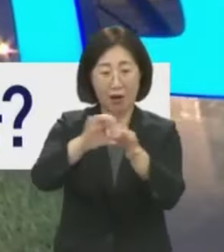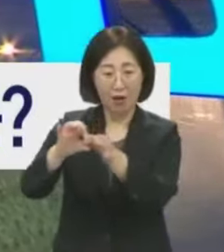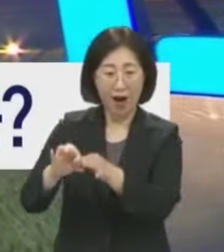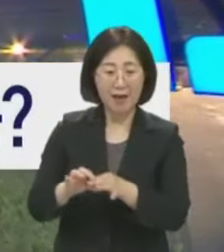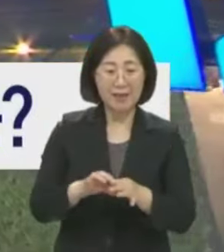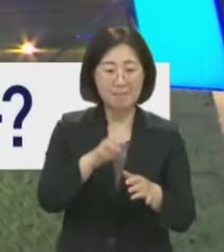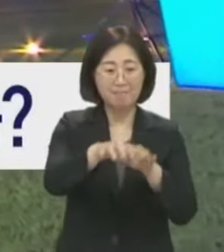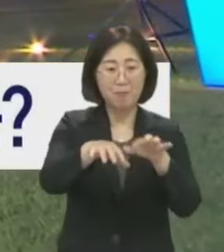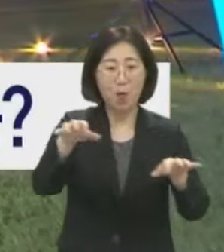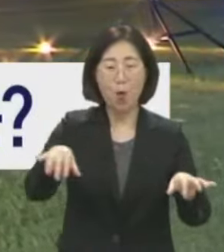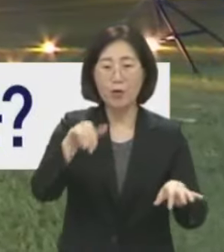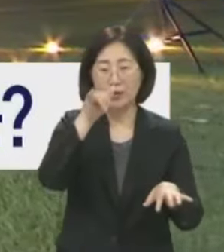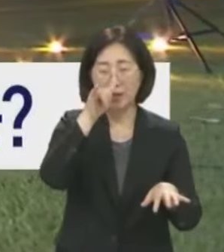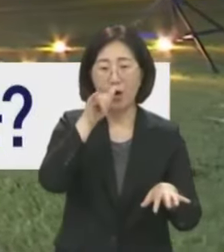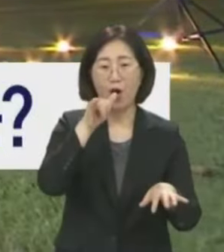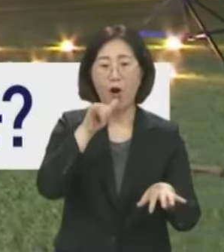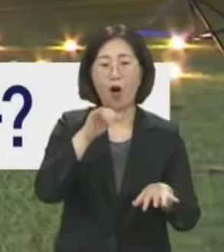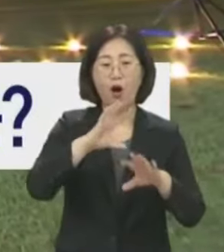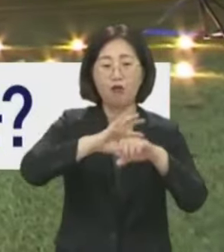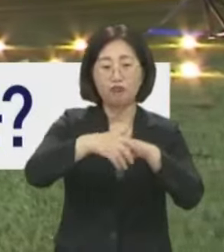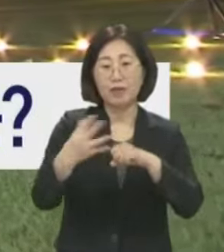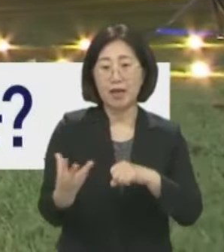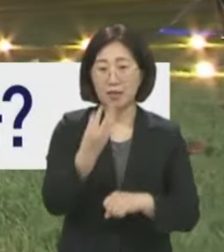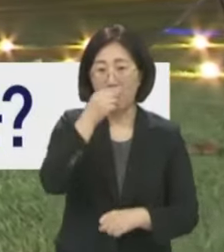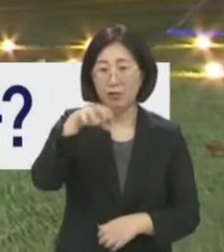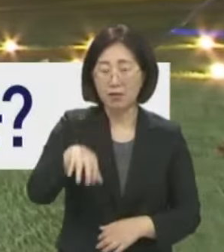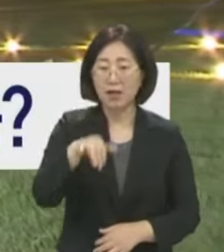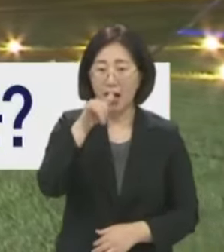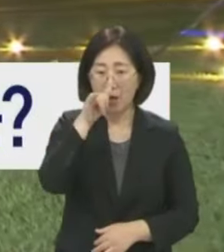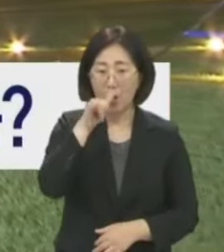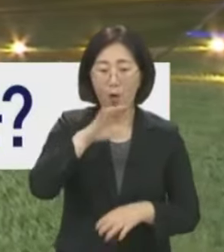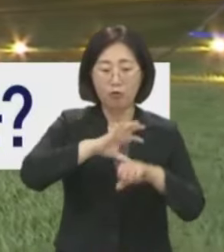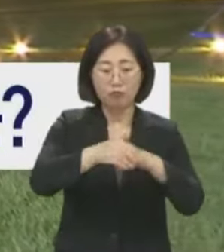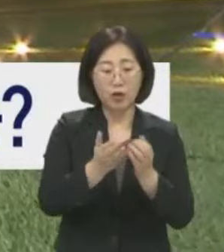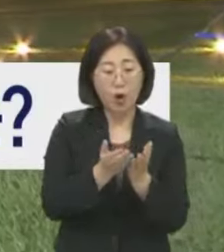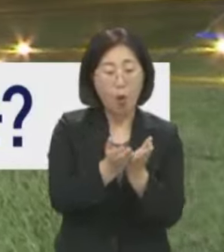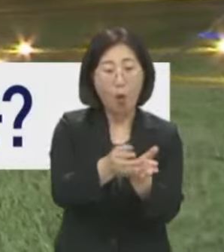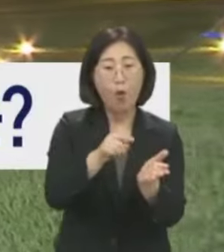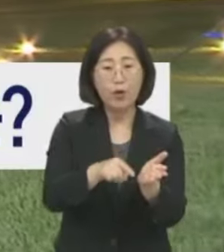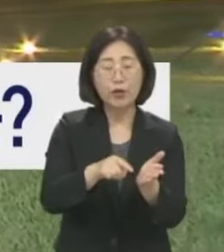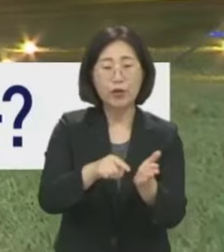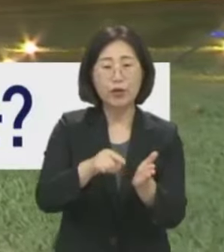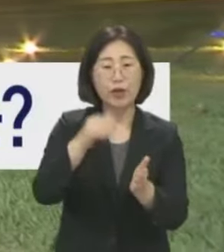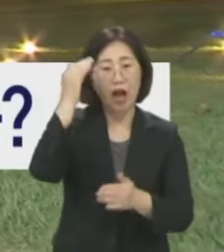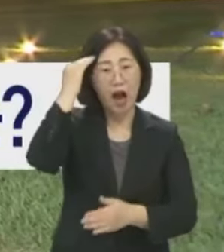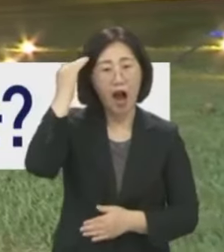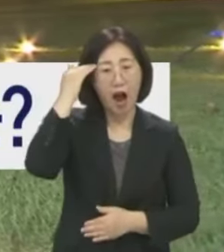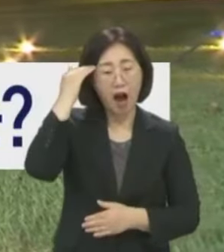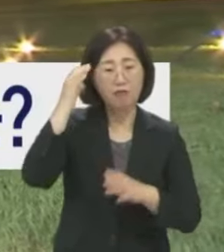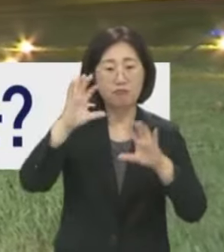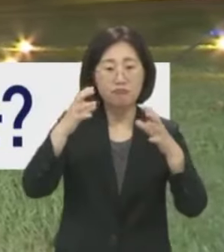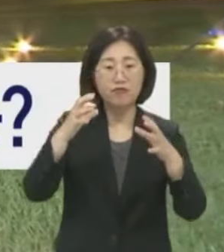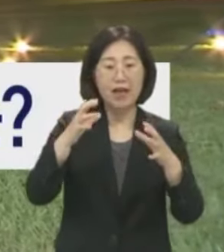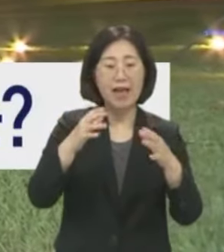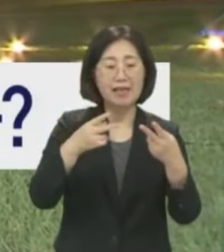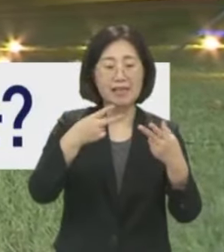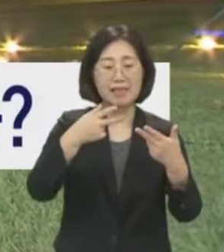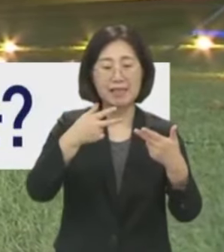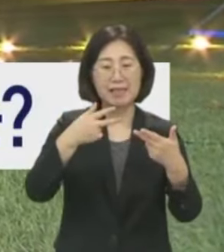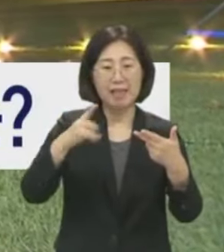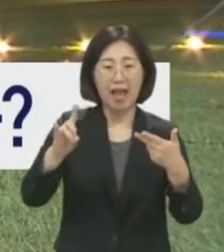있습니다. 국제 성지를 또 가지고 있고 국제 크루즈가 뜨는 국내 7대 크루즈 도시가 바로 서산입니다.